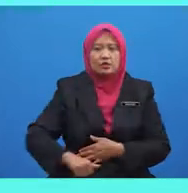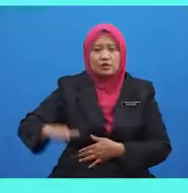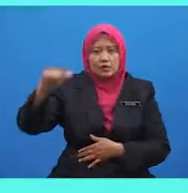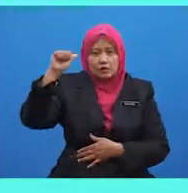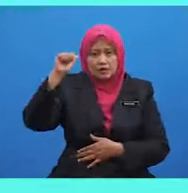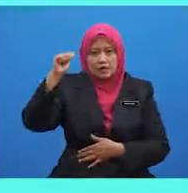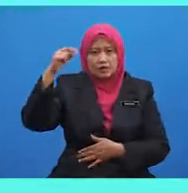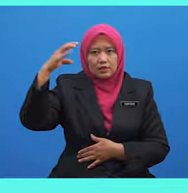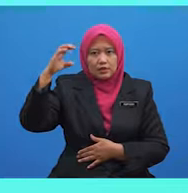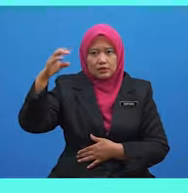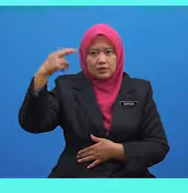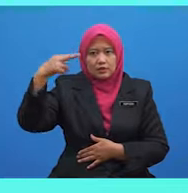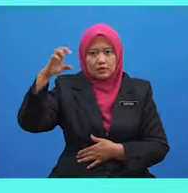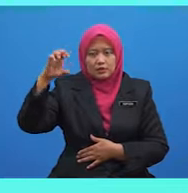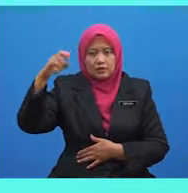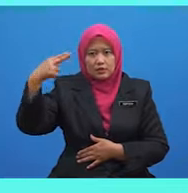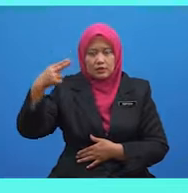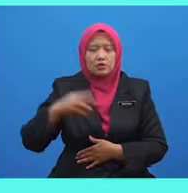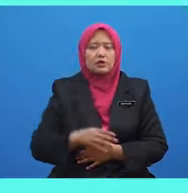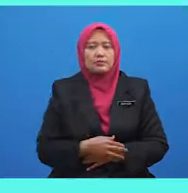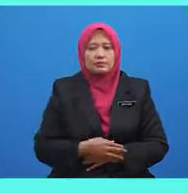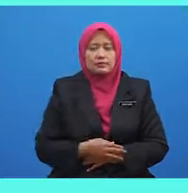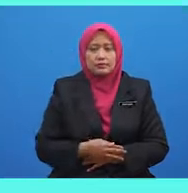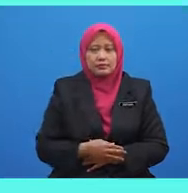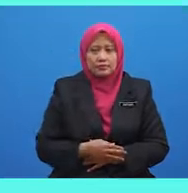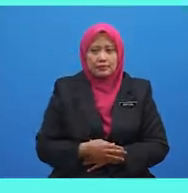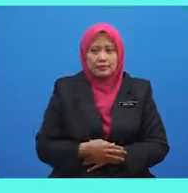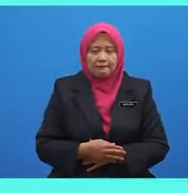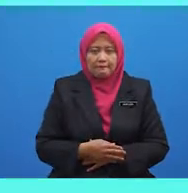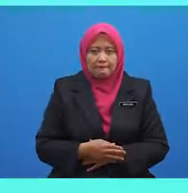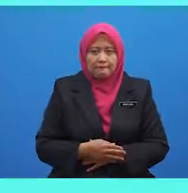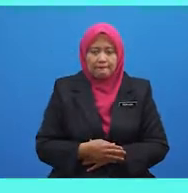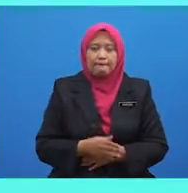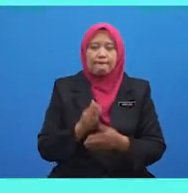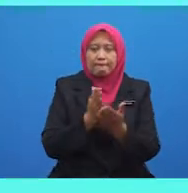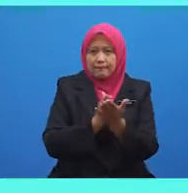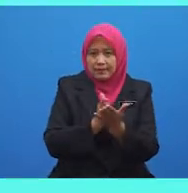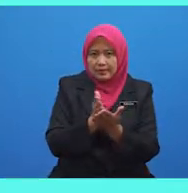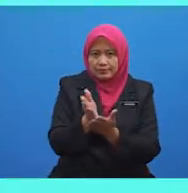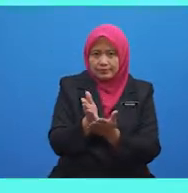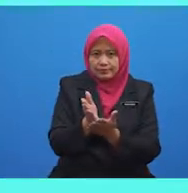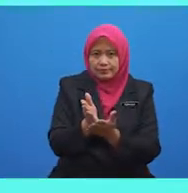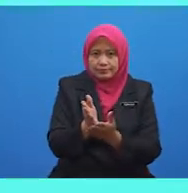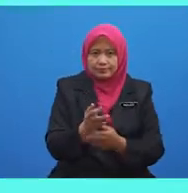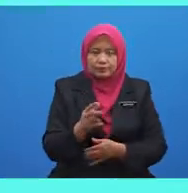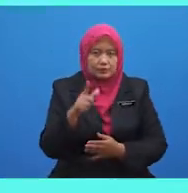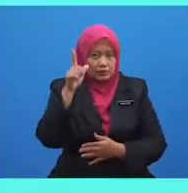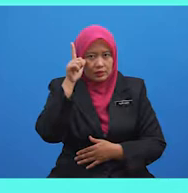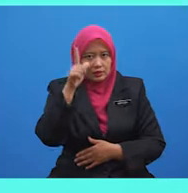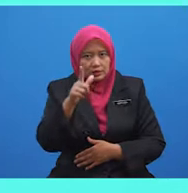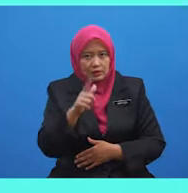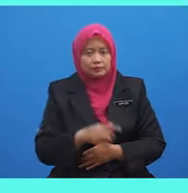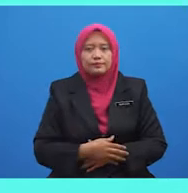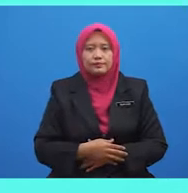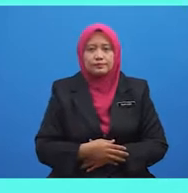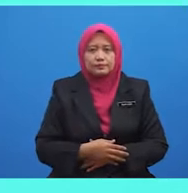mengalami kemerosotan selepas kemangkatan Sultan Iskandar Thani. Seterusnya, kita lihat pula perang di